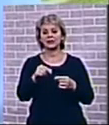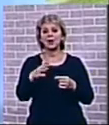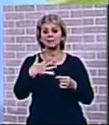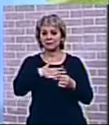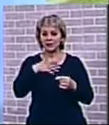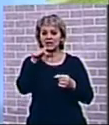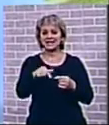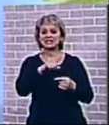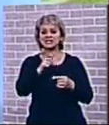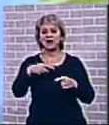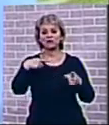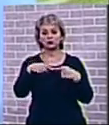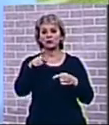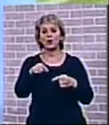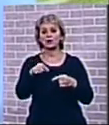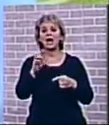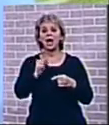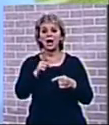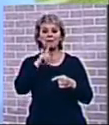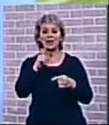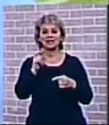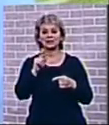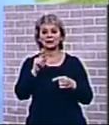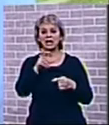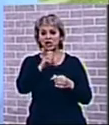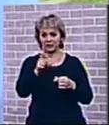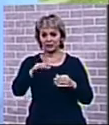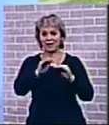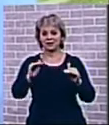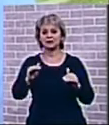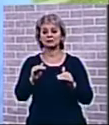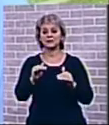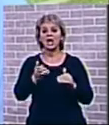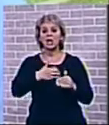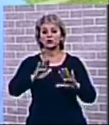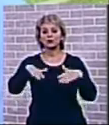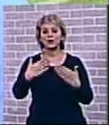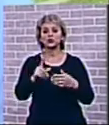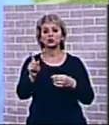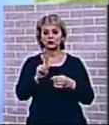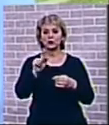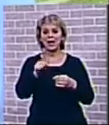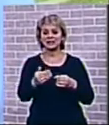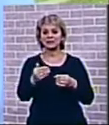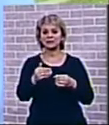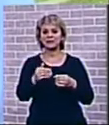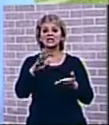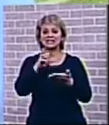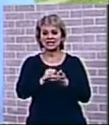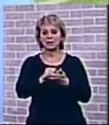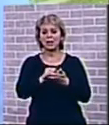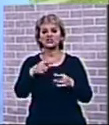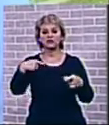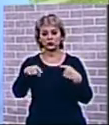Болейте за футбол. А молодым ребятам хочу пожелать, чтобы они